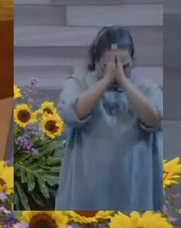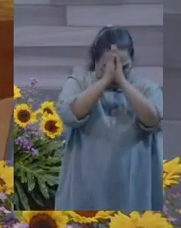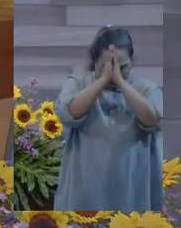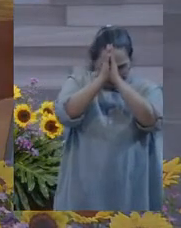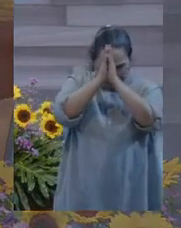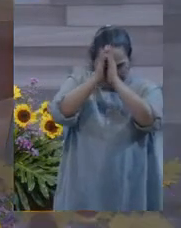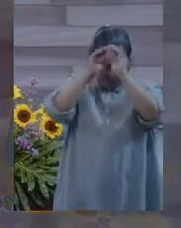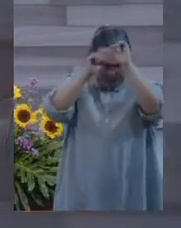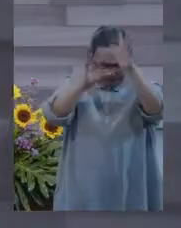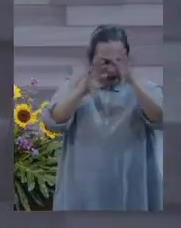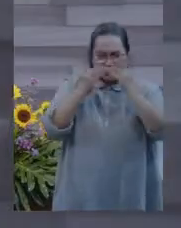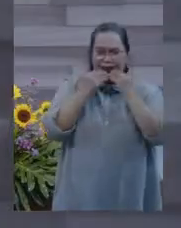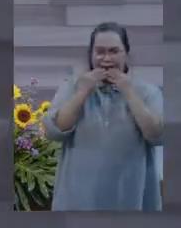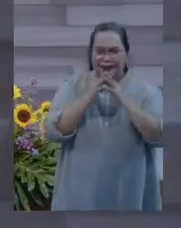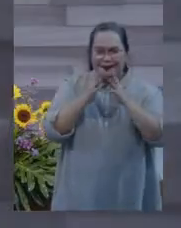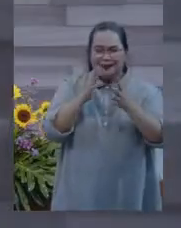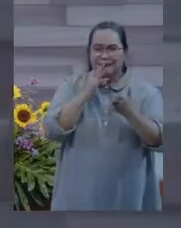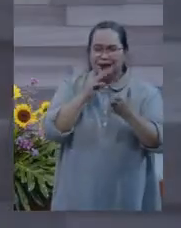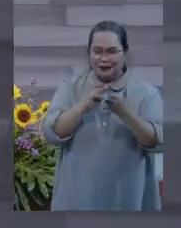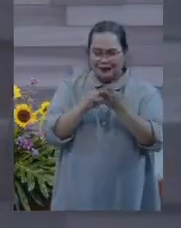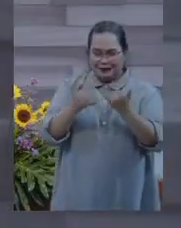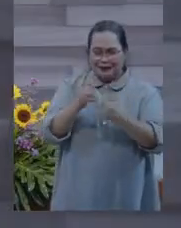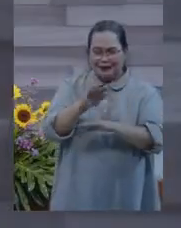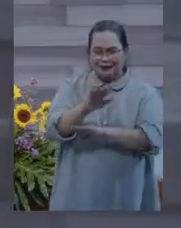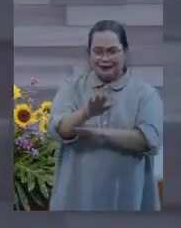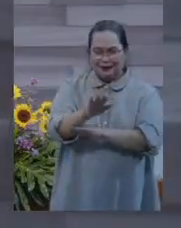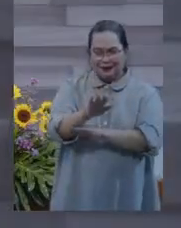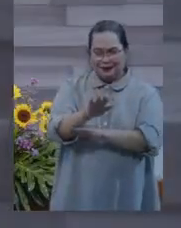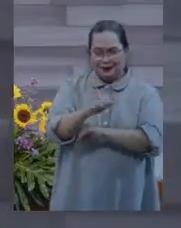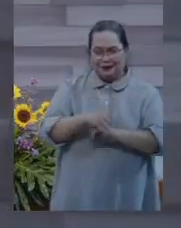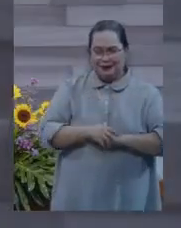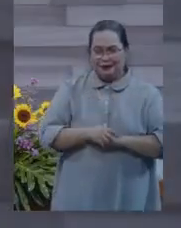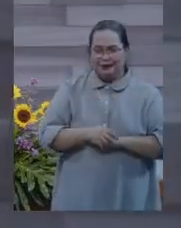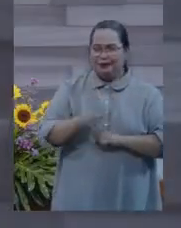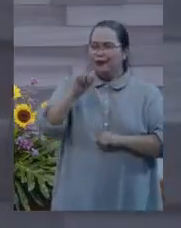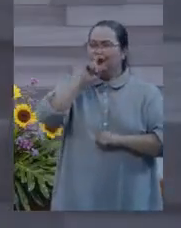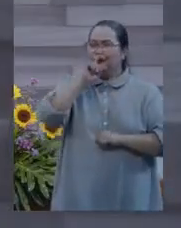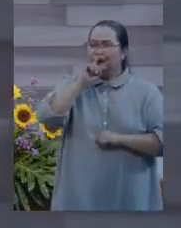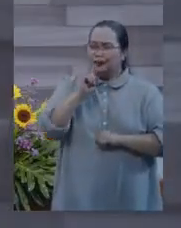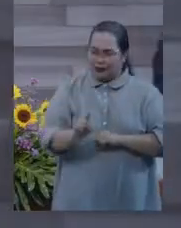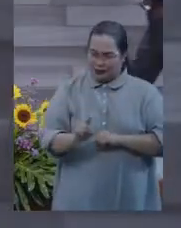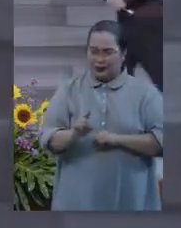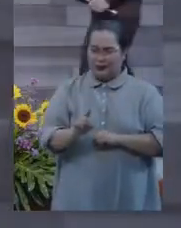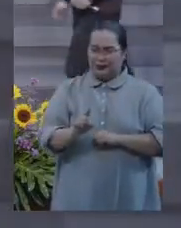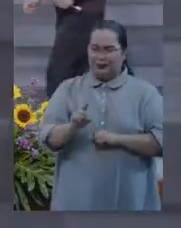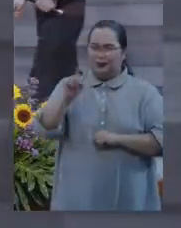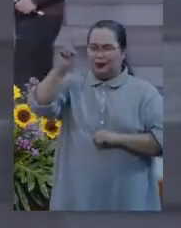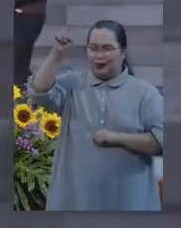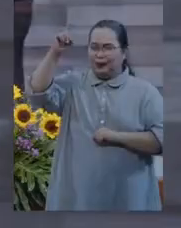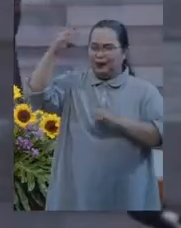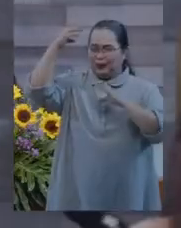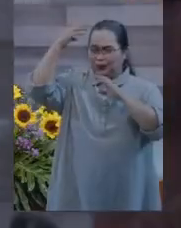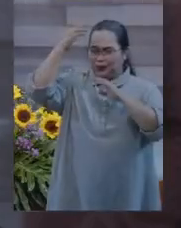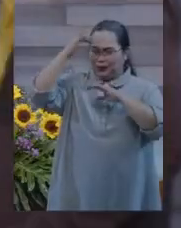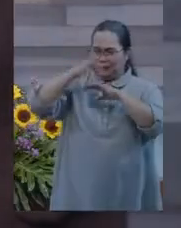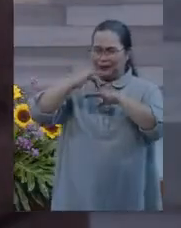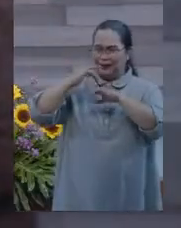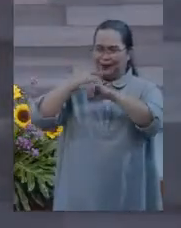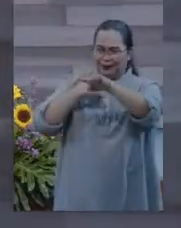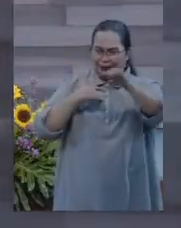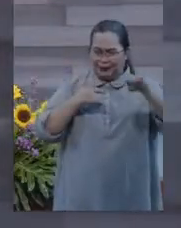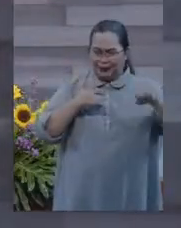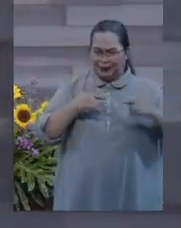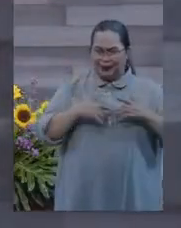Panginoon, maraming salamat sa inyong mensahe sa amin. Sa hapong ito, kayo po ang mangusap sa aming